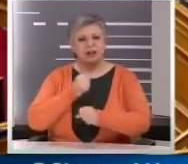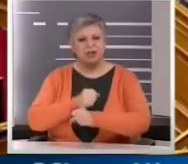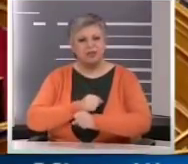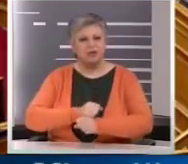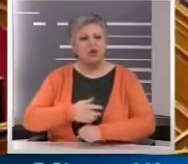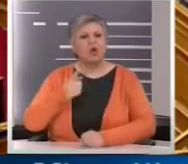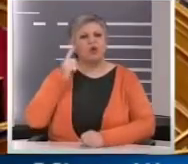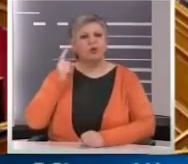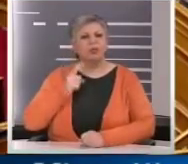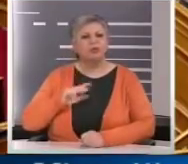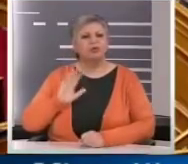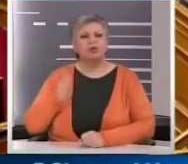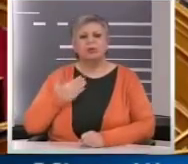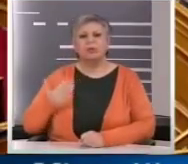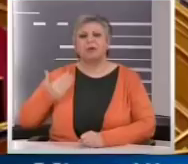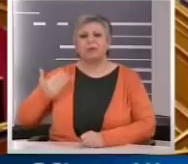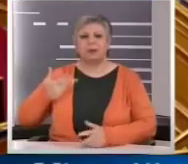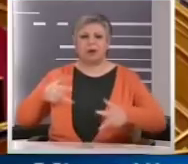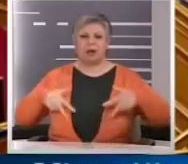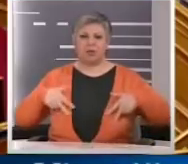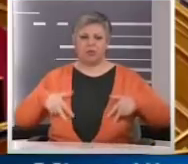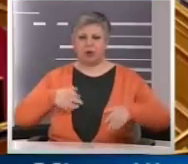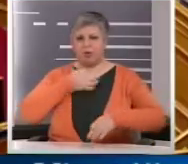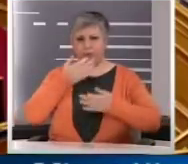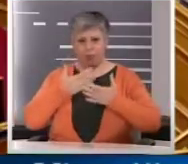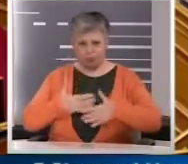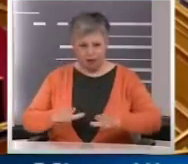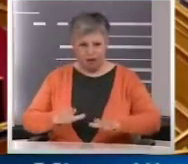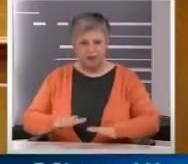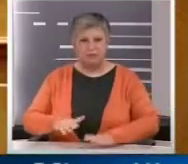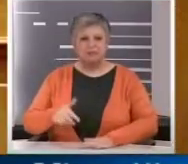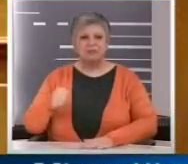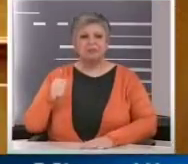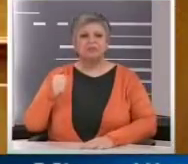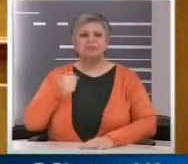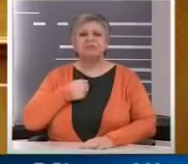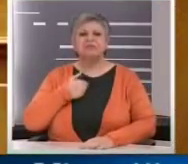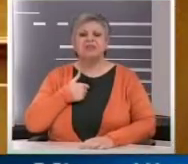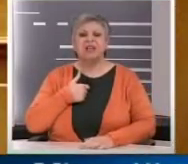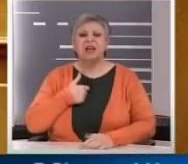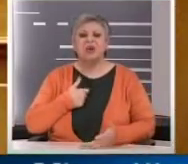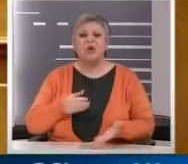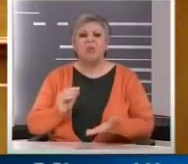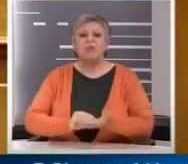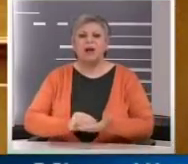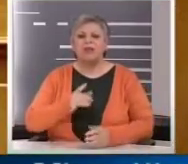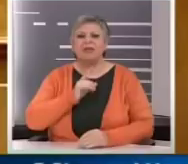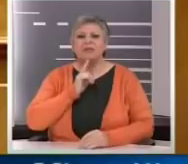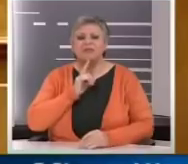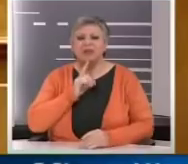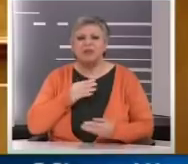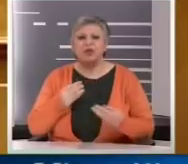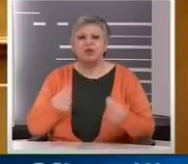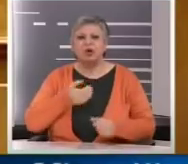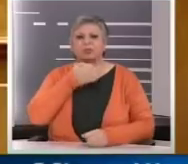των προλαλησάντων από μένα υπουργών δεν αξίζει τον κόπο να σταθώ στο επί της ουσίας